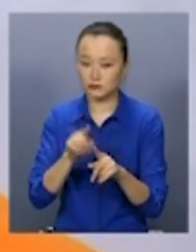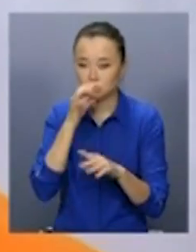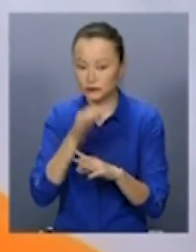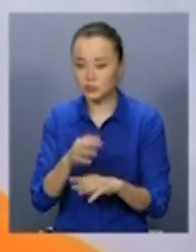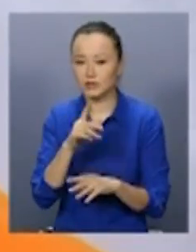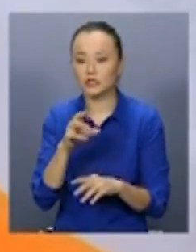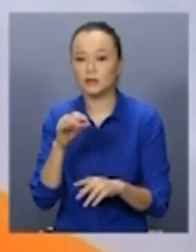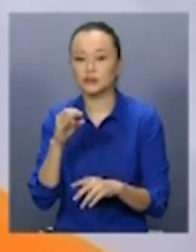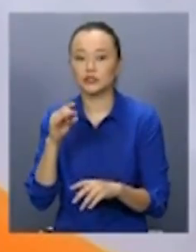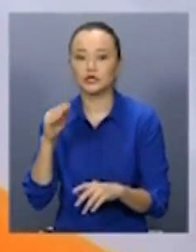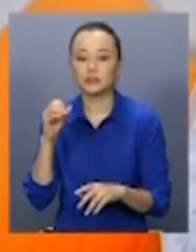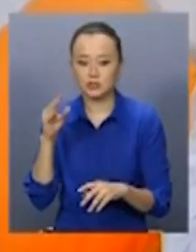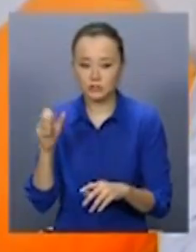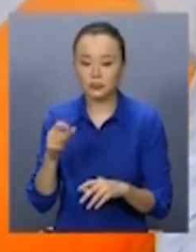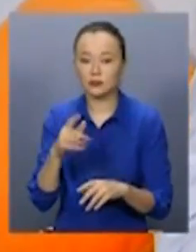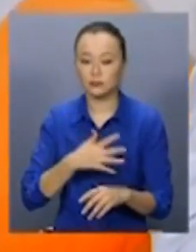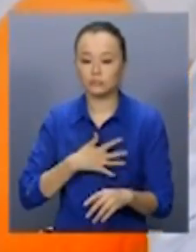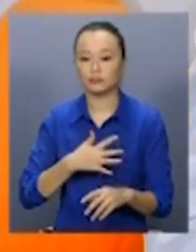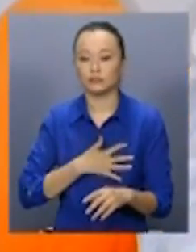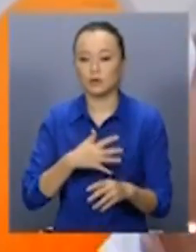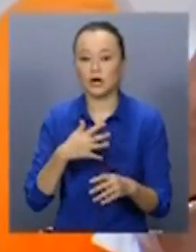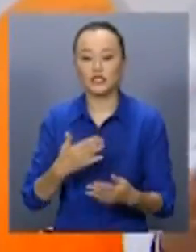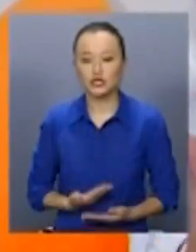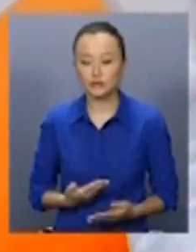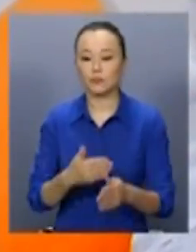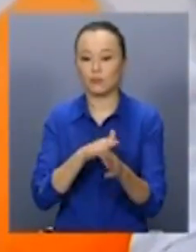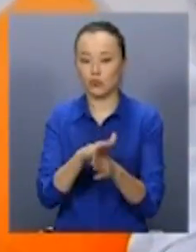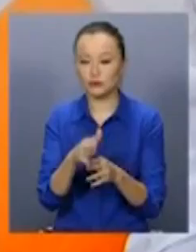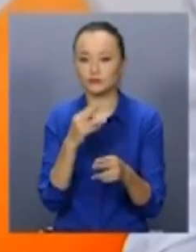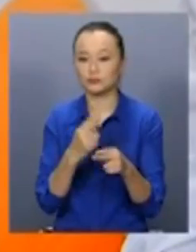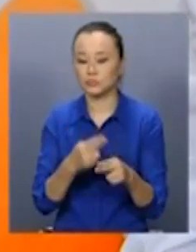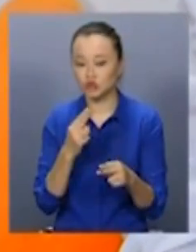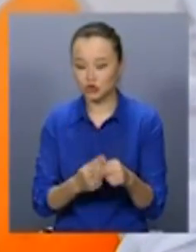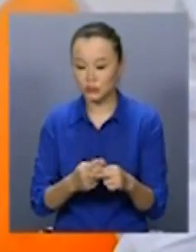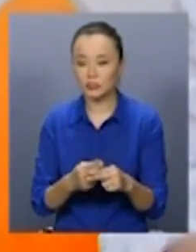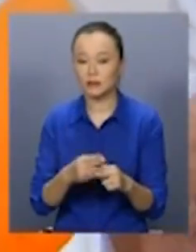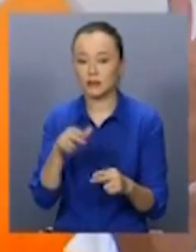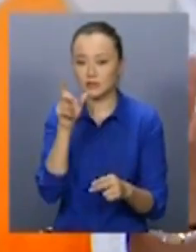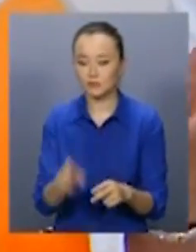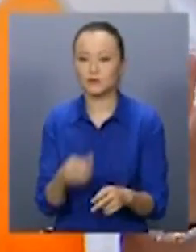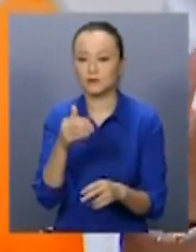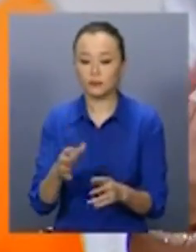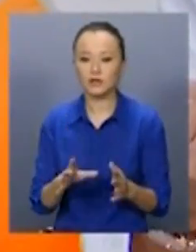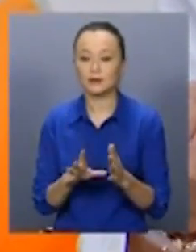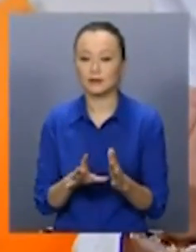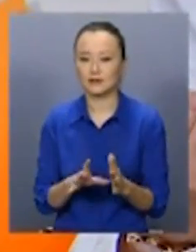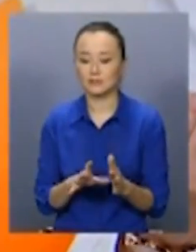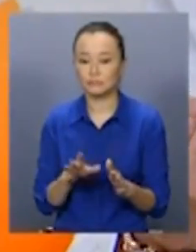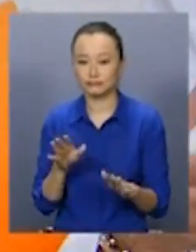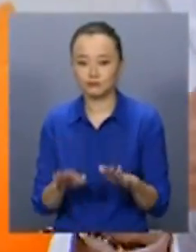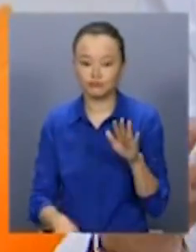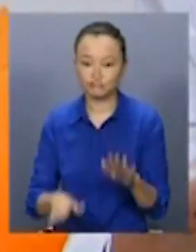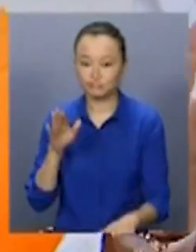адамның толыққанды өмір сүруіне кедергі келтіретін адамның бір энергетикалық дисбалансы